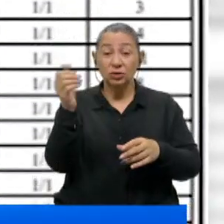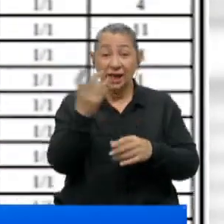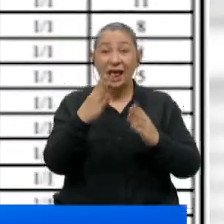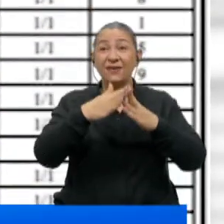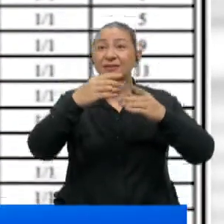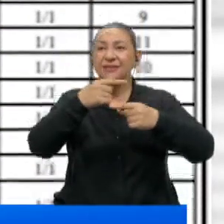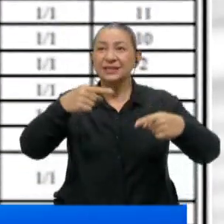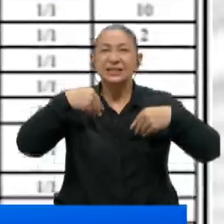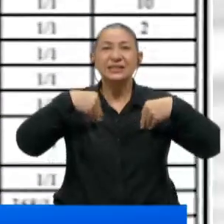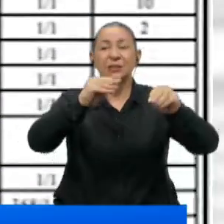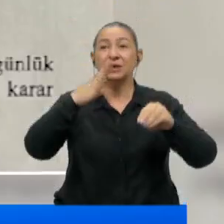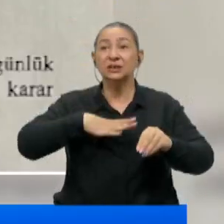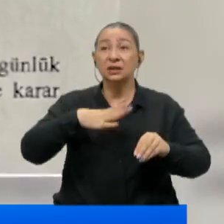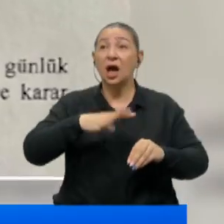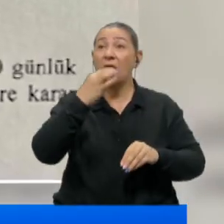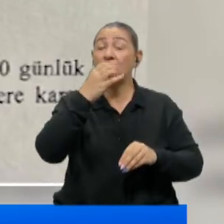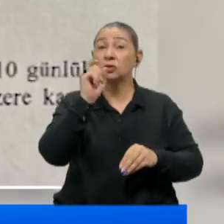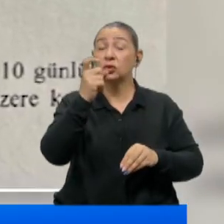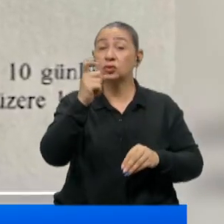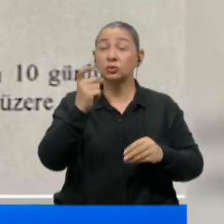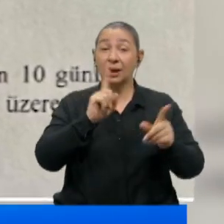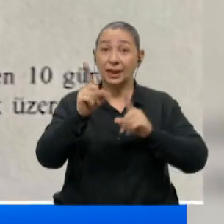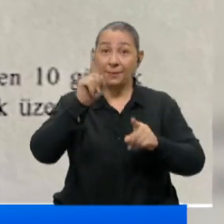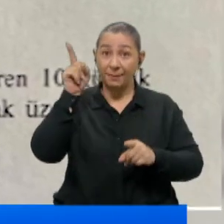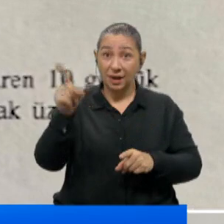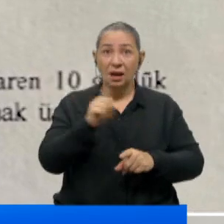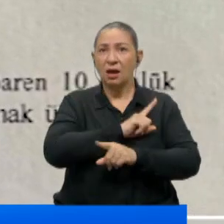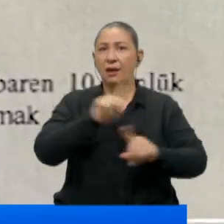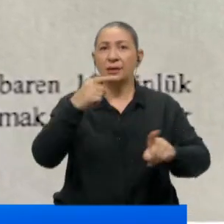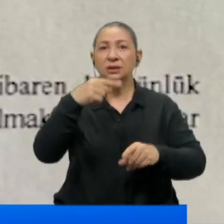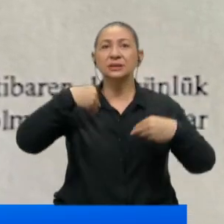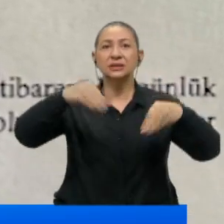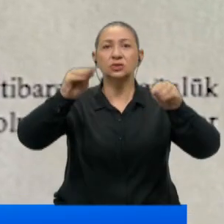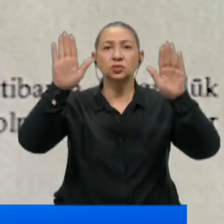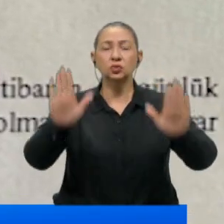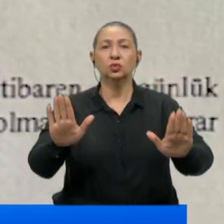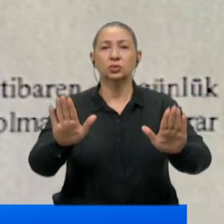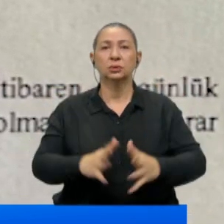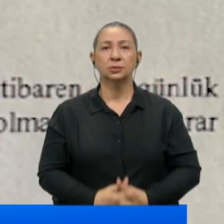gayrimenkulünü satmak istedi kayyum yönetimi. Ankara 9. Sulh Hukuk Mahkemesi reddetti, satışı durdurdu.